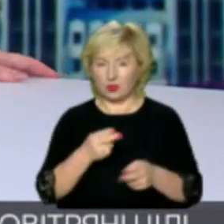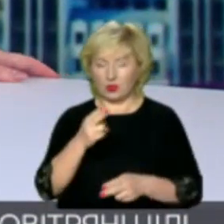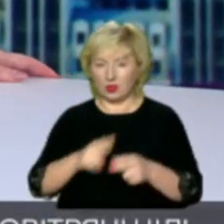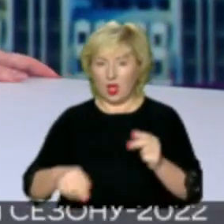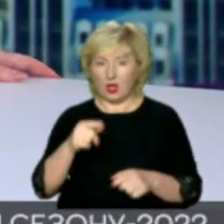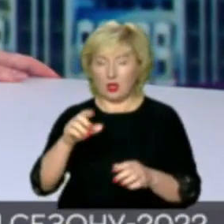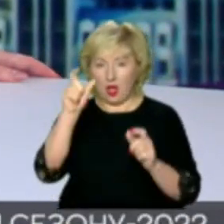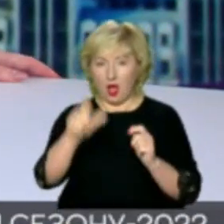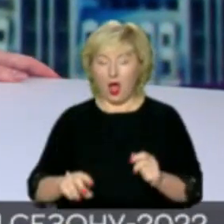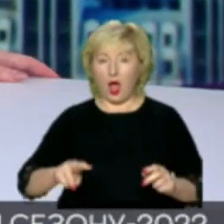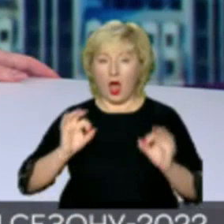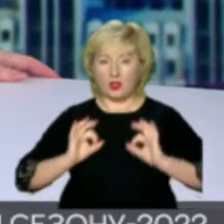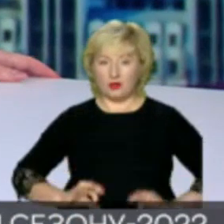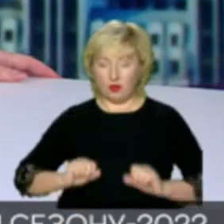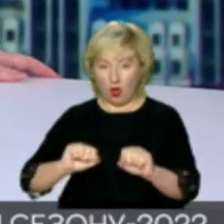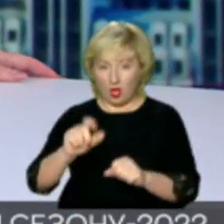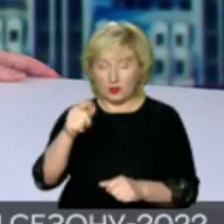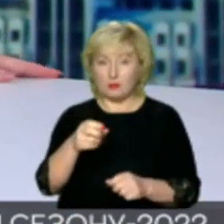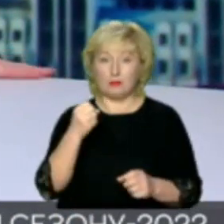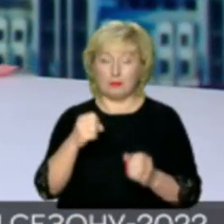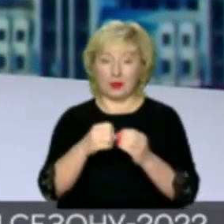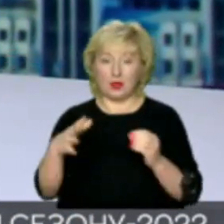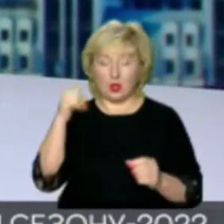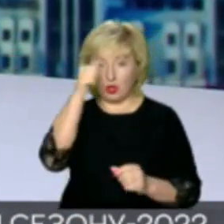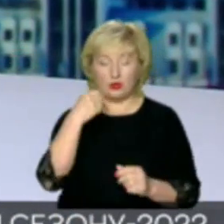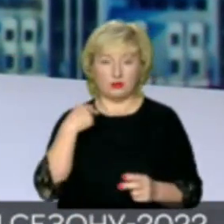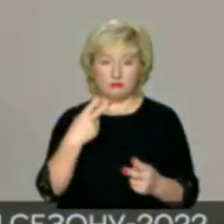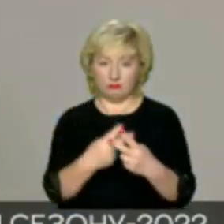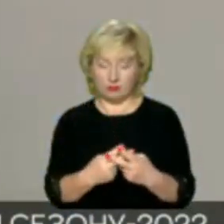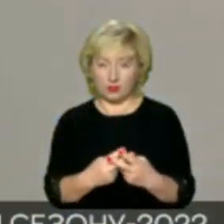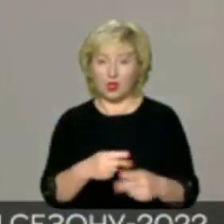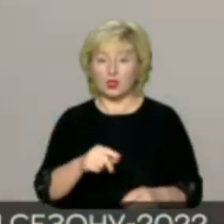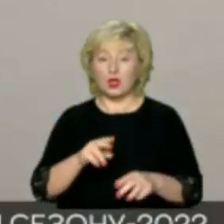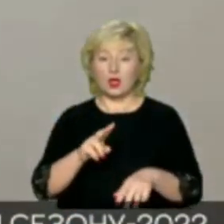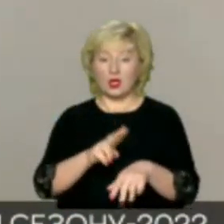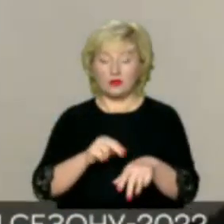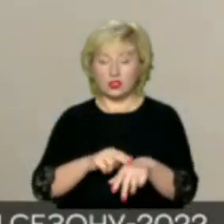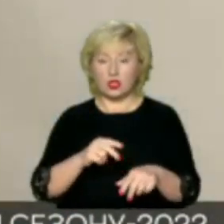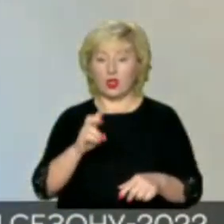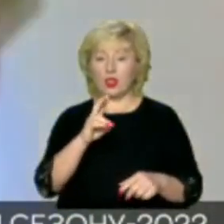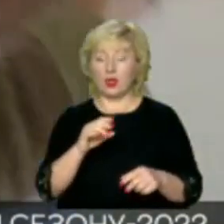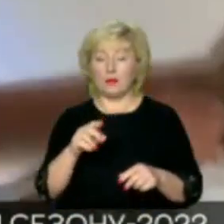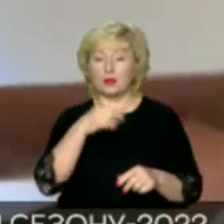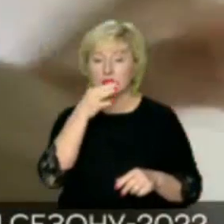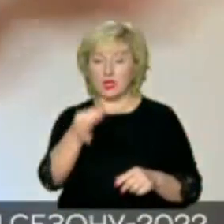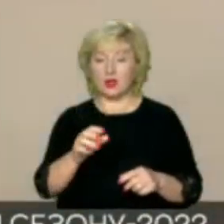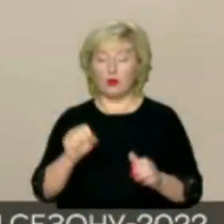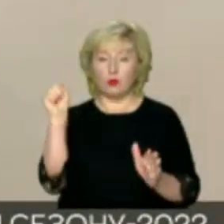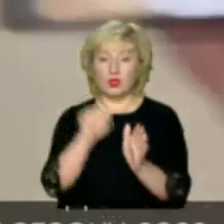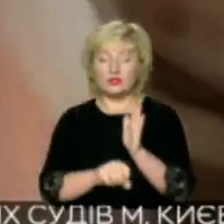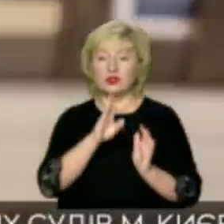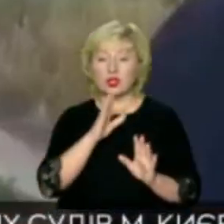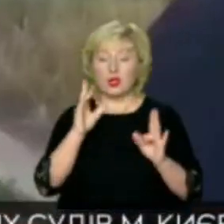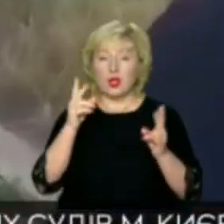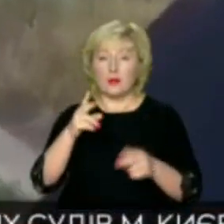адвокатом, загрожує до 15 років позбавлення волі. За словами очільника поліції Київщини Андрія Нєбетова, вбивство жінки сталося